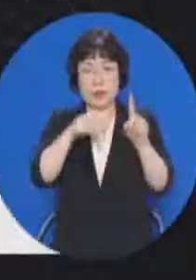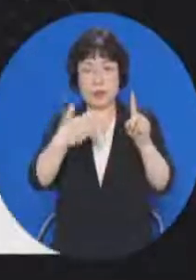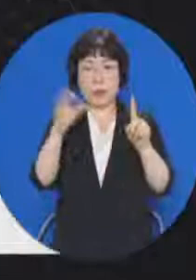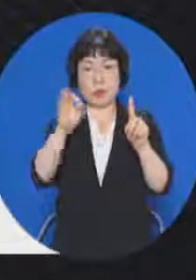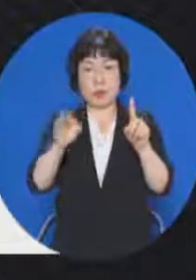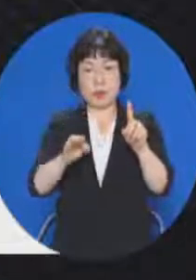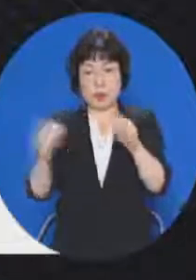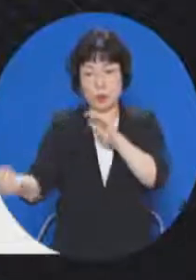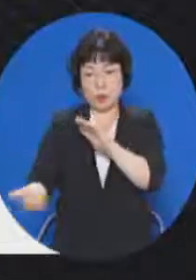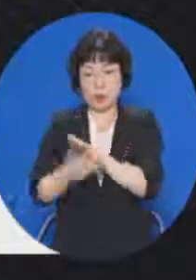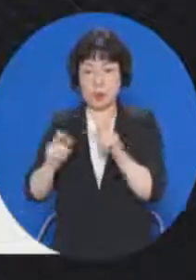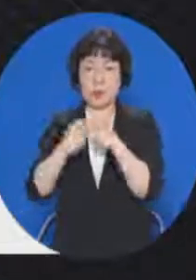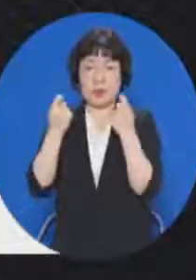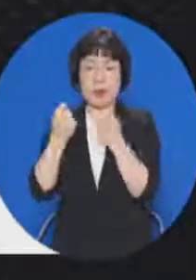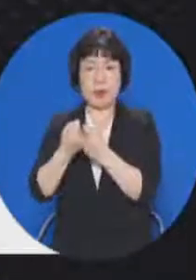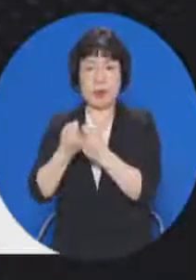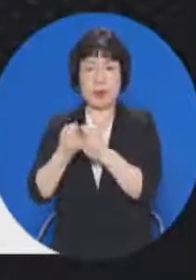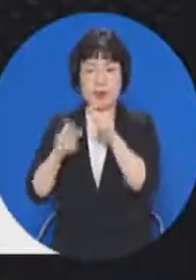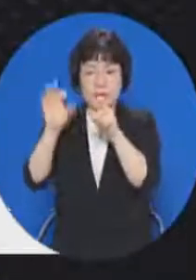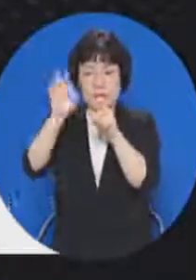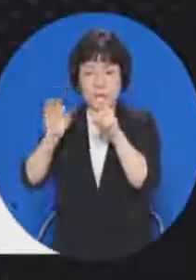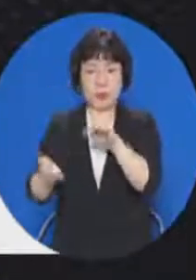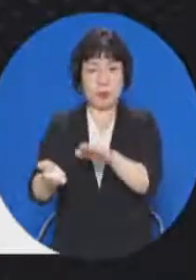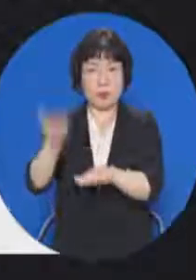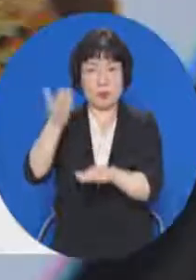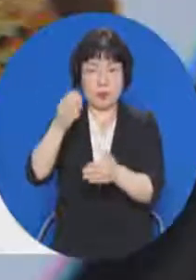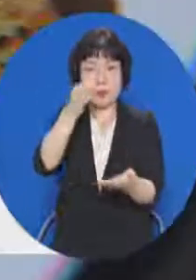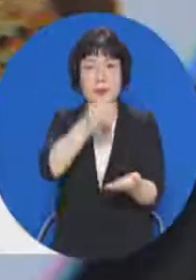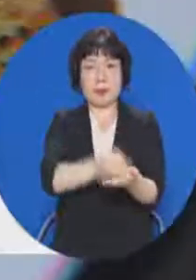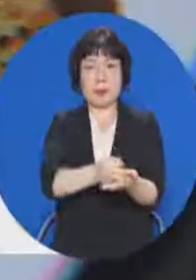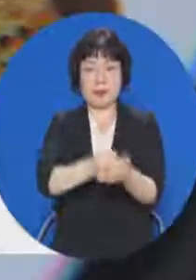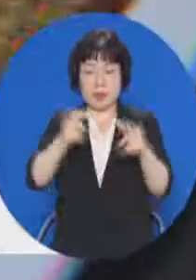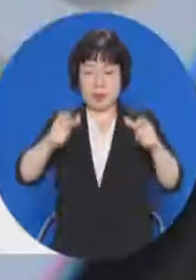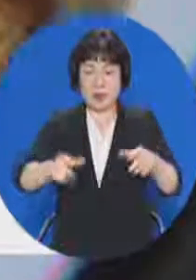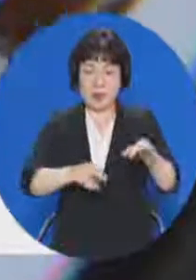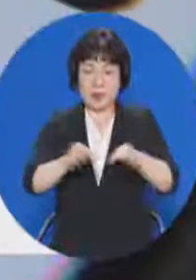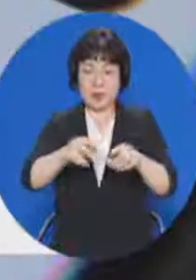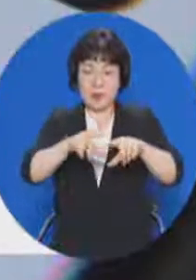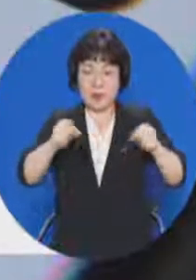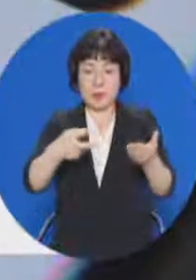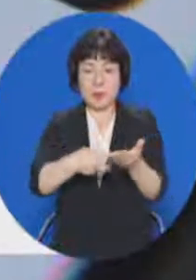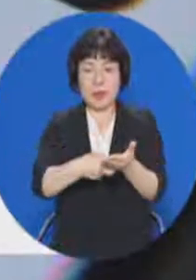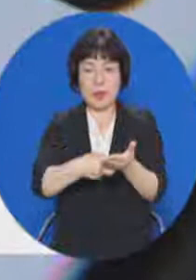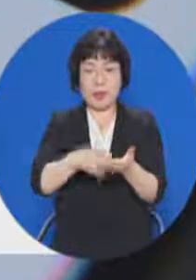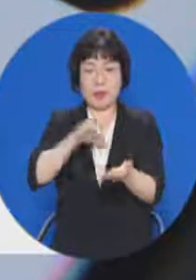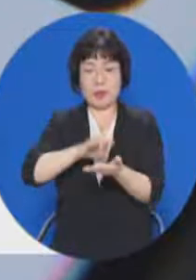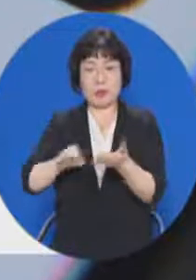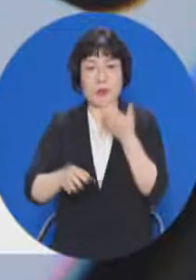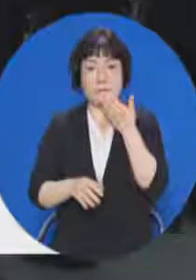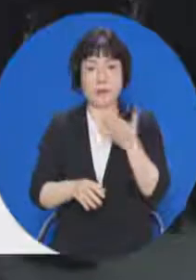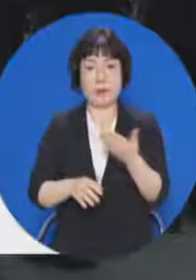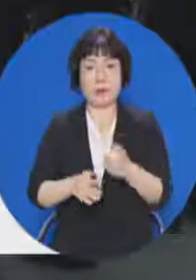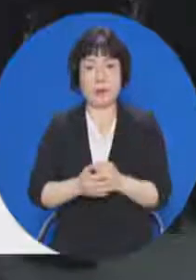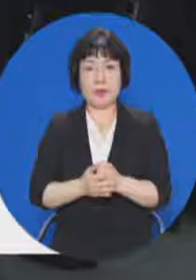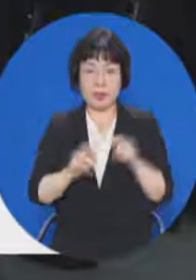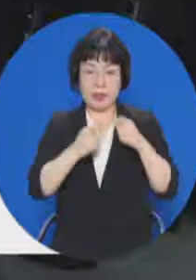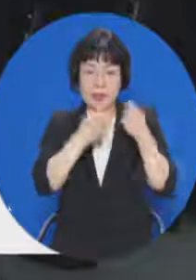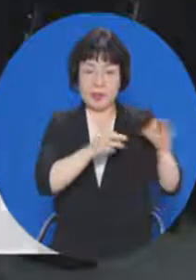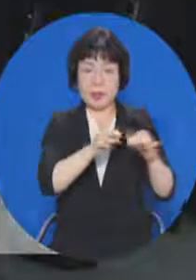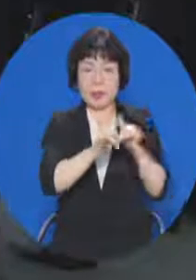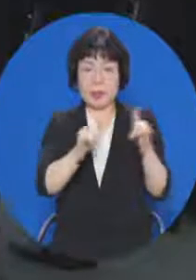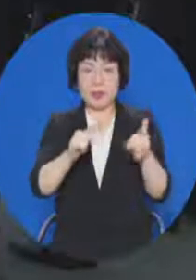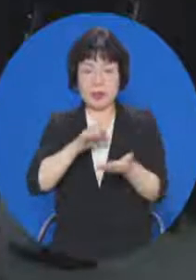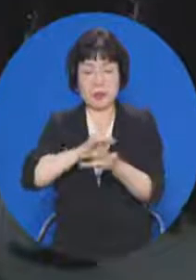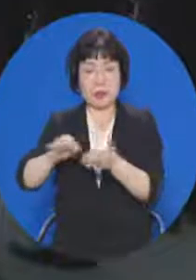10% 가 넘는 민간 배달앱 에 비해 크게 낮고 지역 상품권 으로도 결제가 가능합니다 토 상공 인과